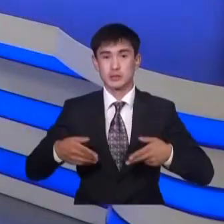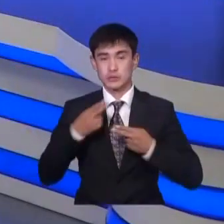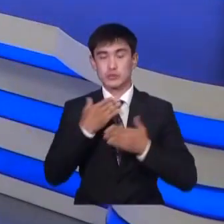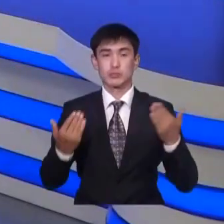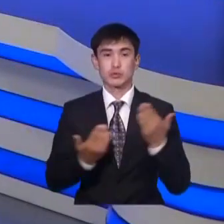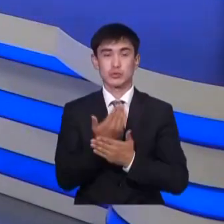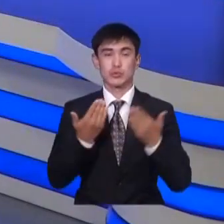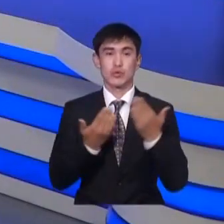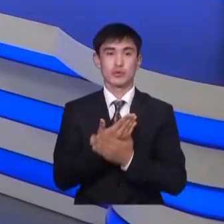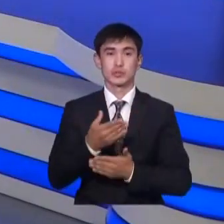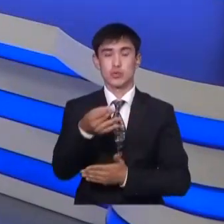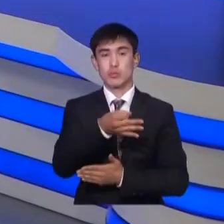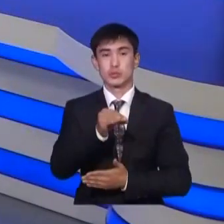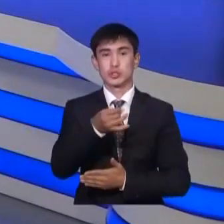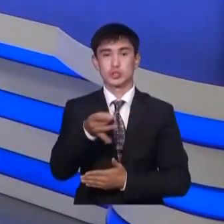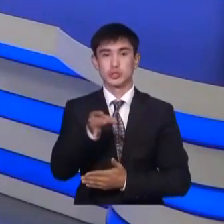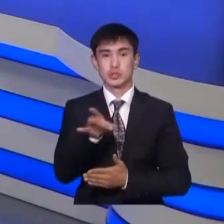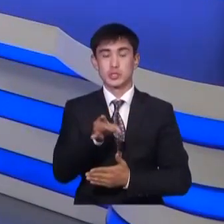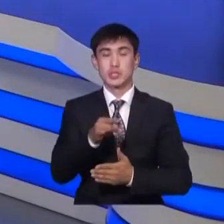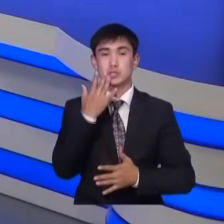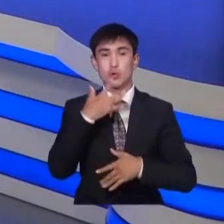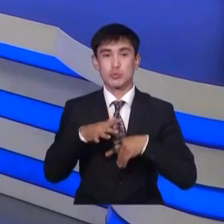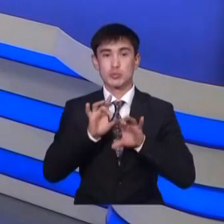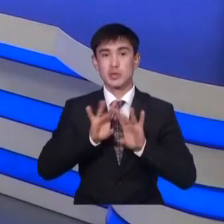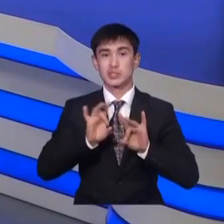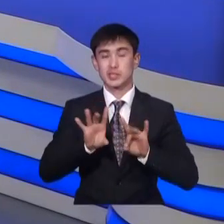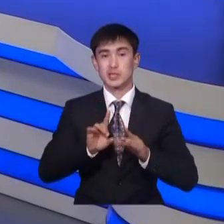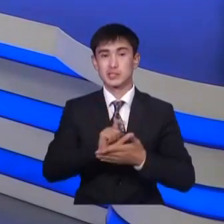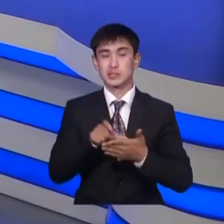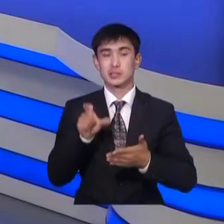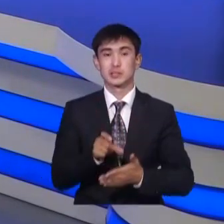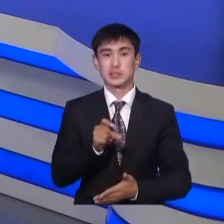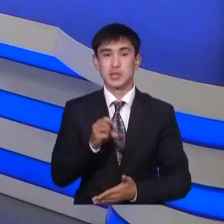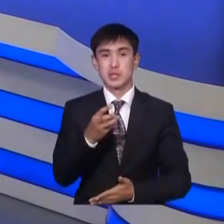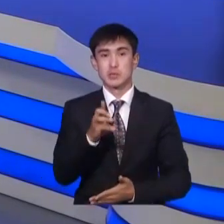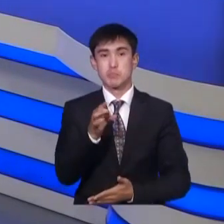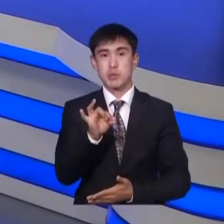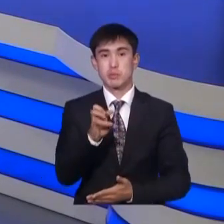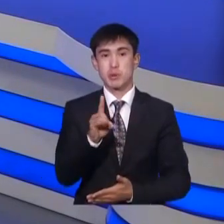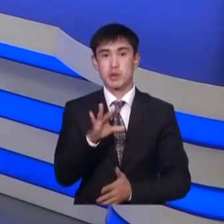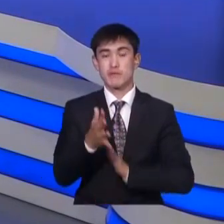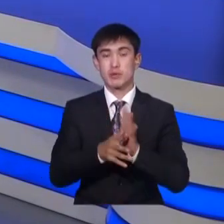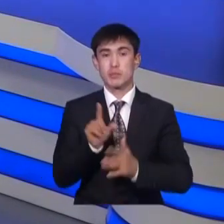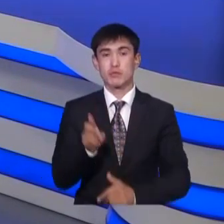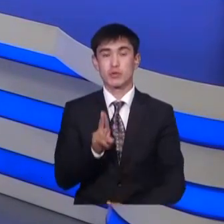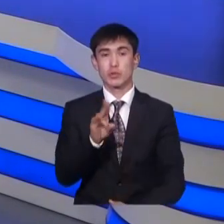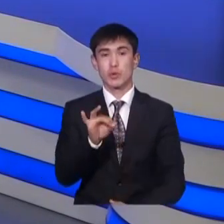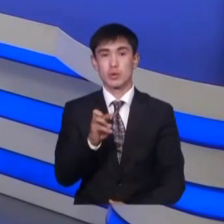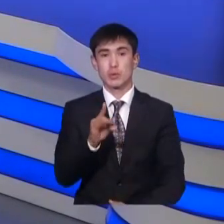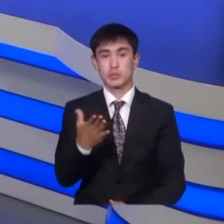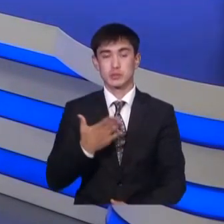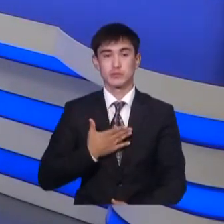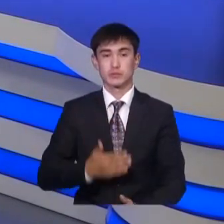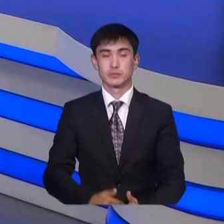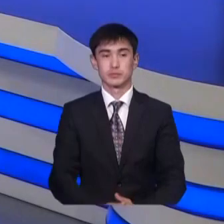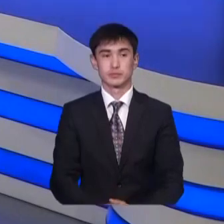Здравствуйте! О событиях в области, республике и за рубежом в очередном выпуске новостей. В студии Бейбит Мамлеев. Сурдоперевод